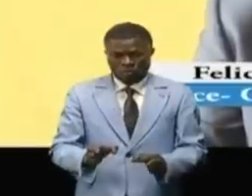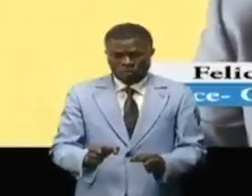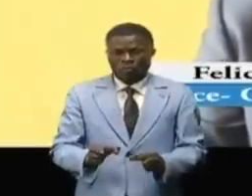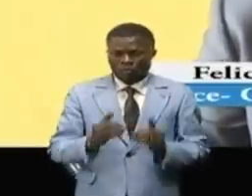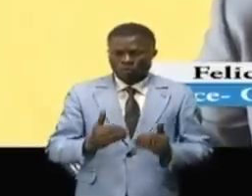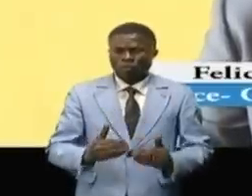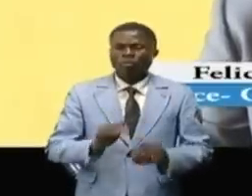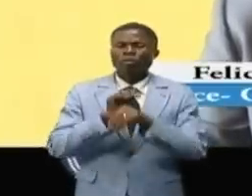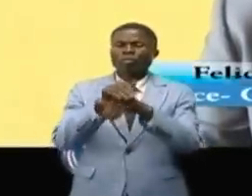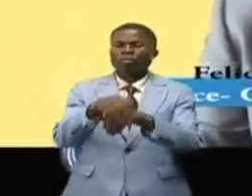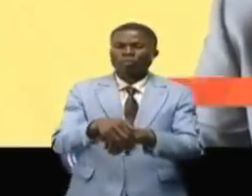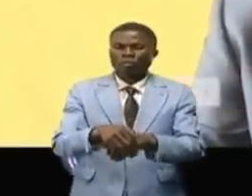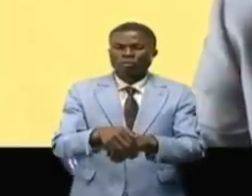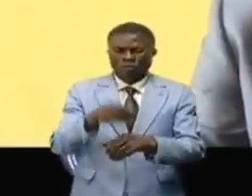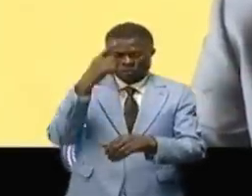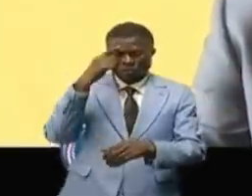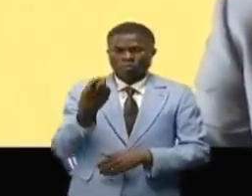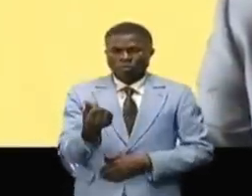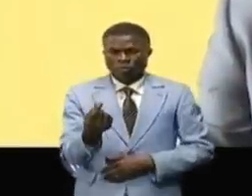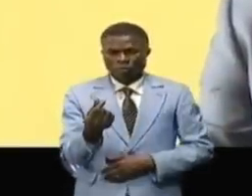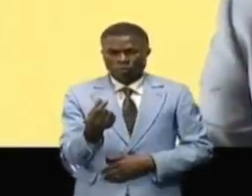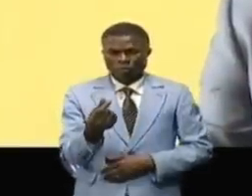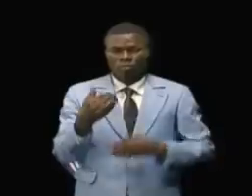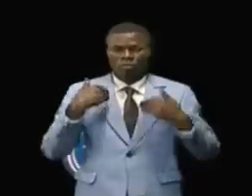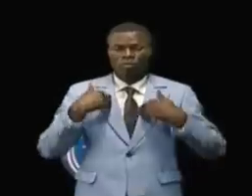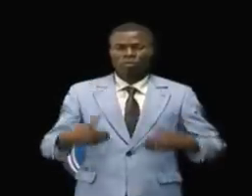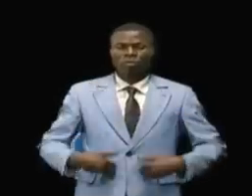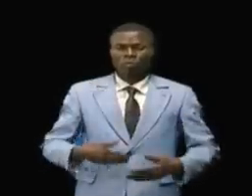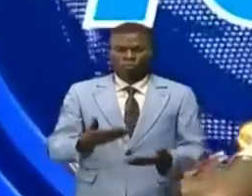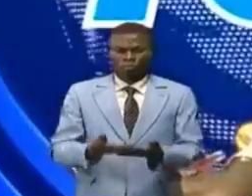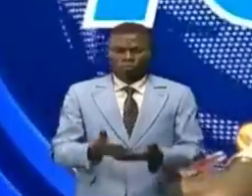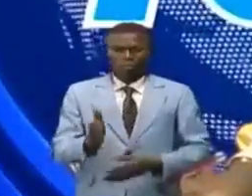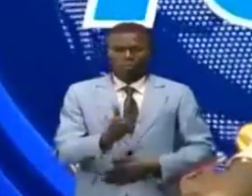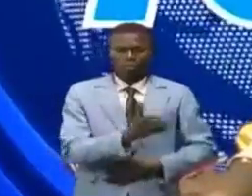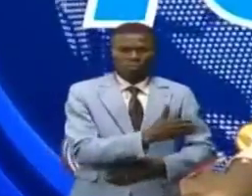pour les financements de la santé